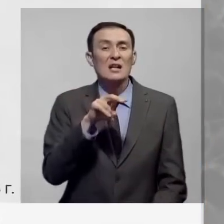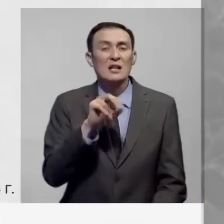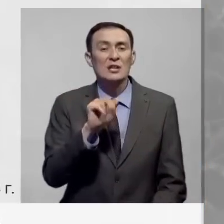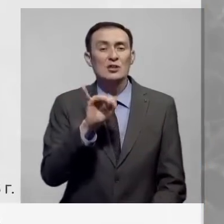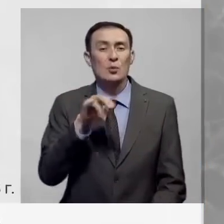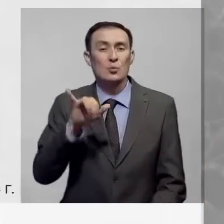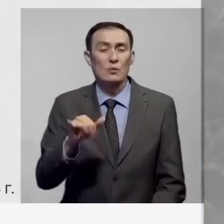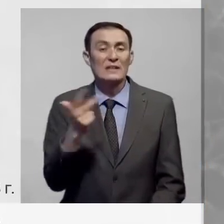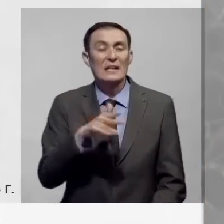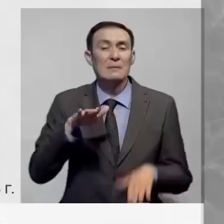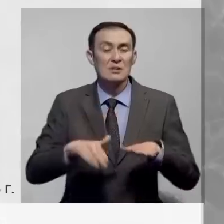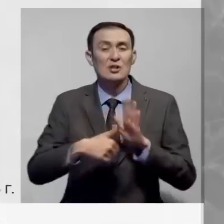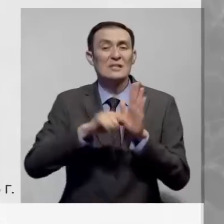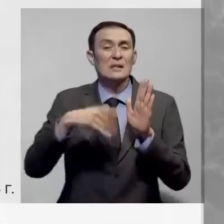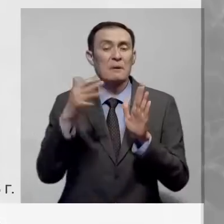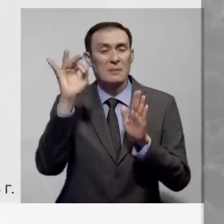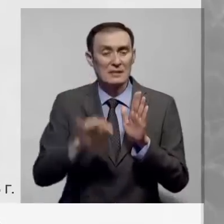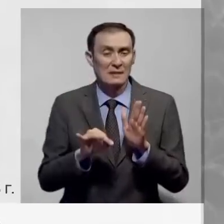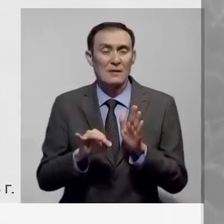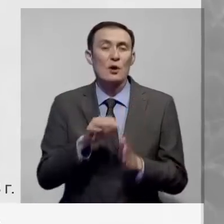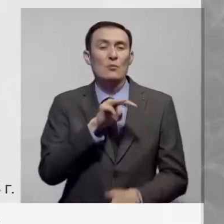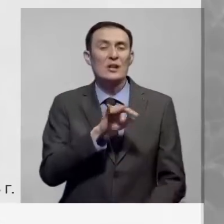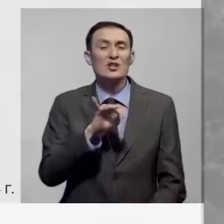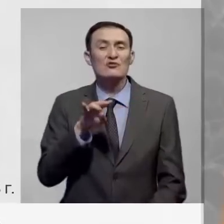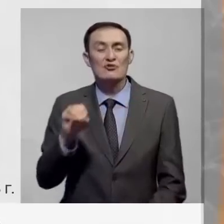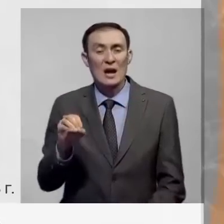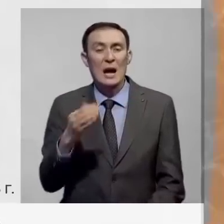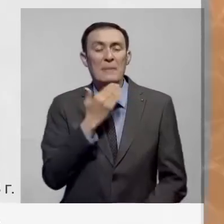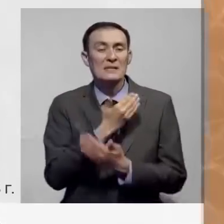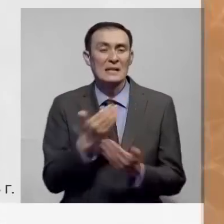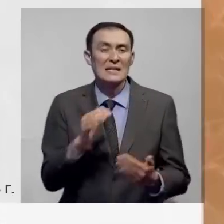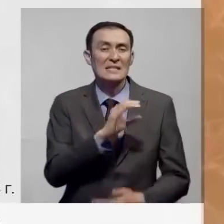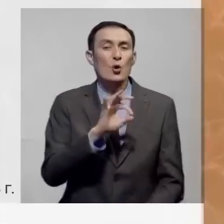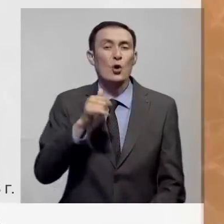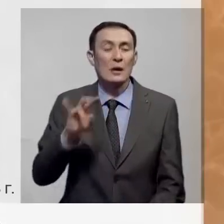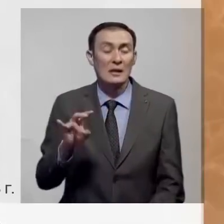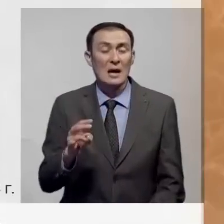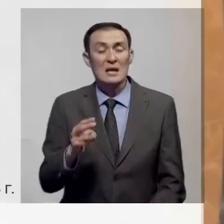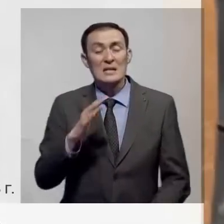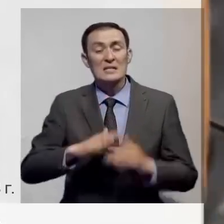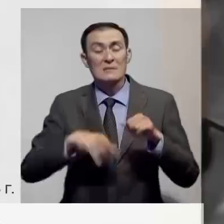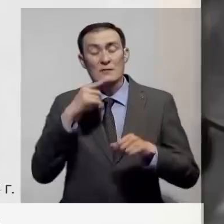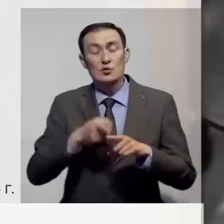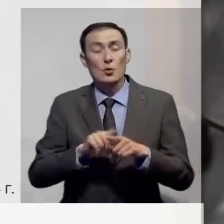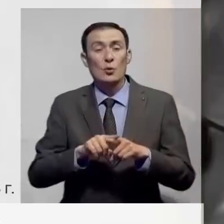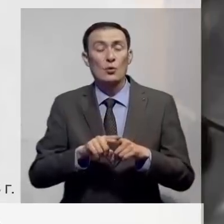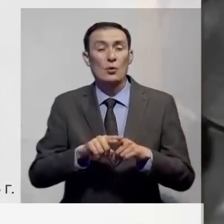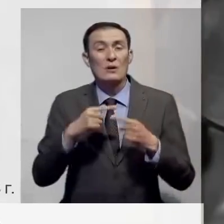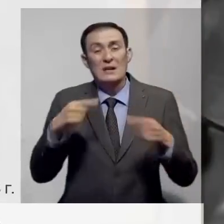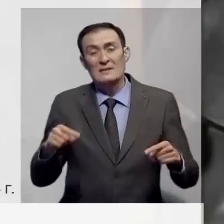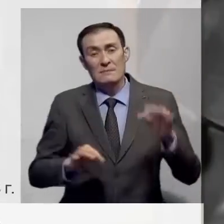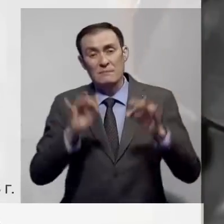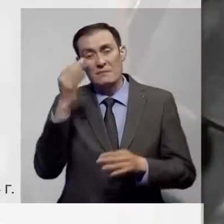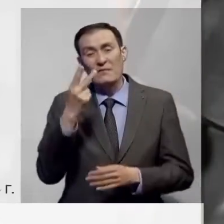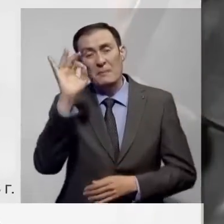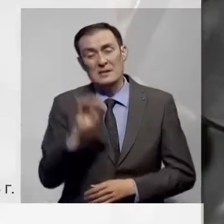Кылыч-Дароглу. Третье место 6,5% занял Мухаррам Инже, а последнее Синан Оган. Аналитики также отмечают о погрешности исследования